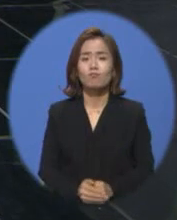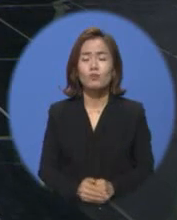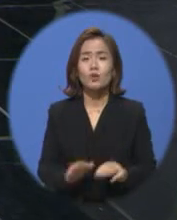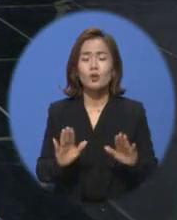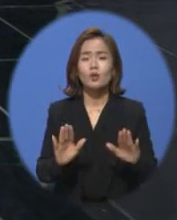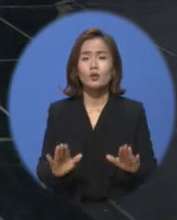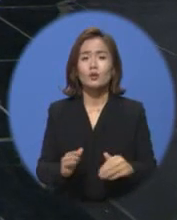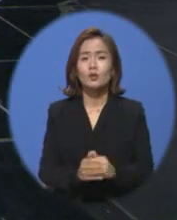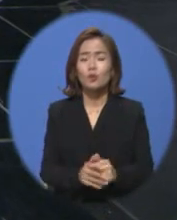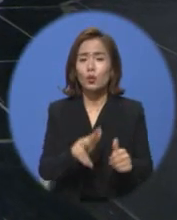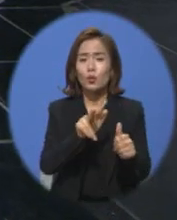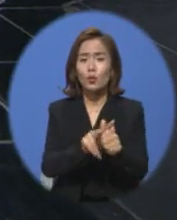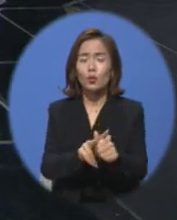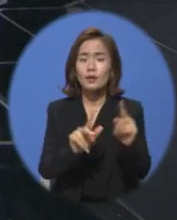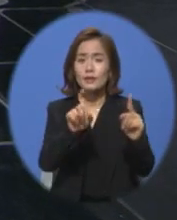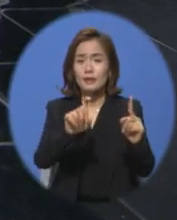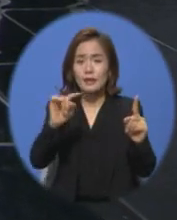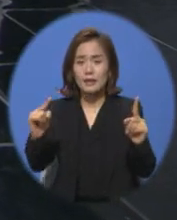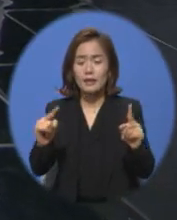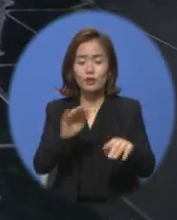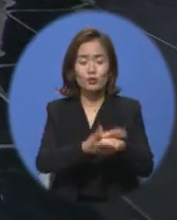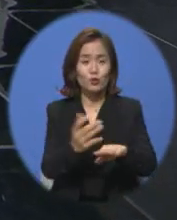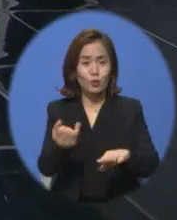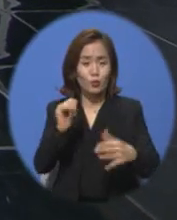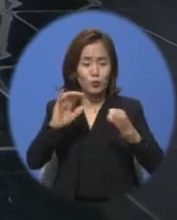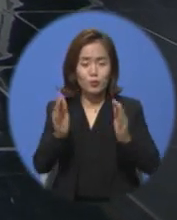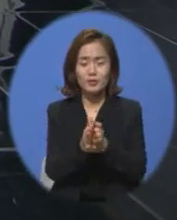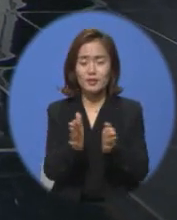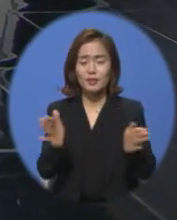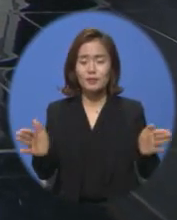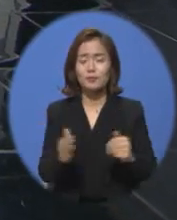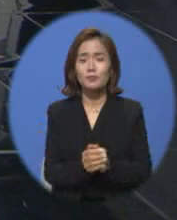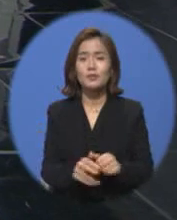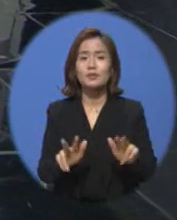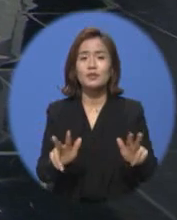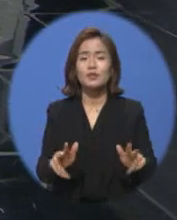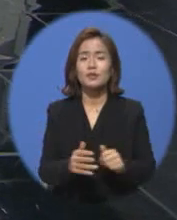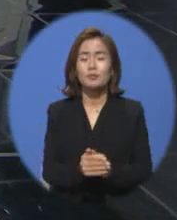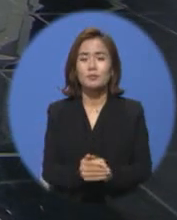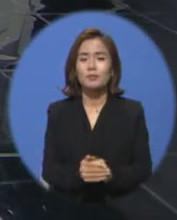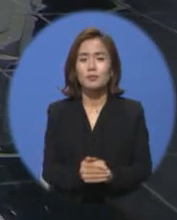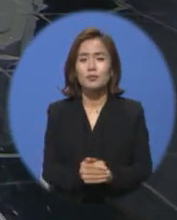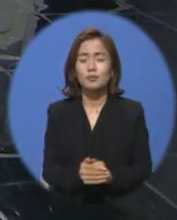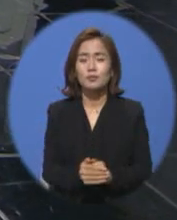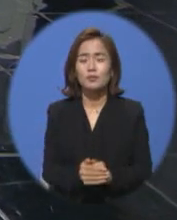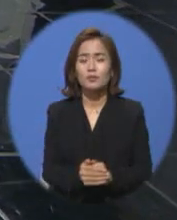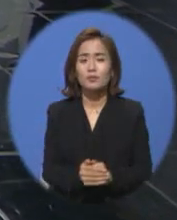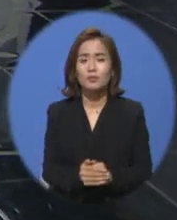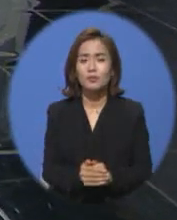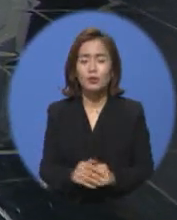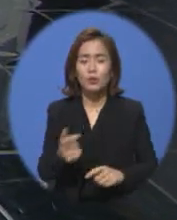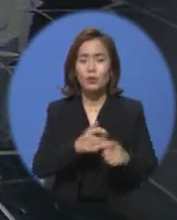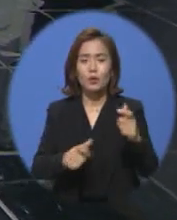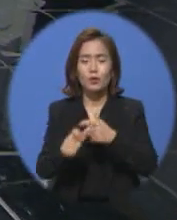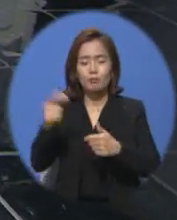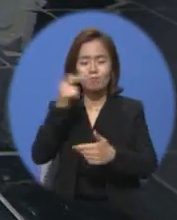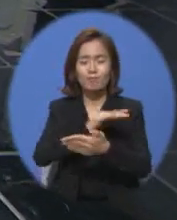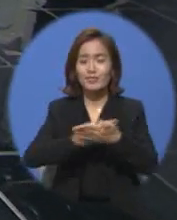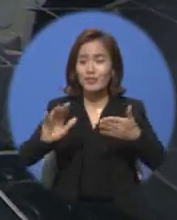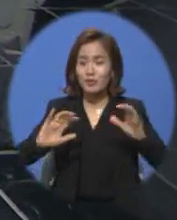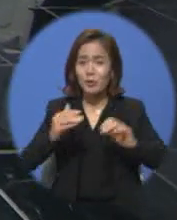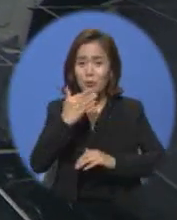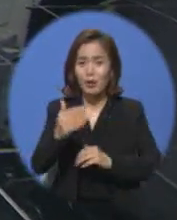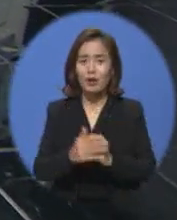예.자,이제 후보자일대일토론을진행하겠습니다.지금까지의토론보다 더신선하고